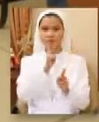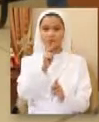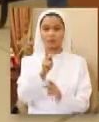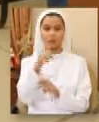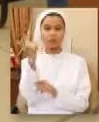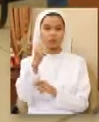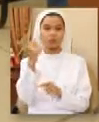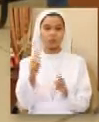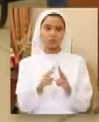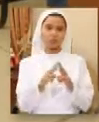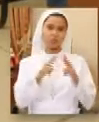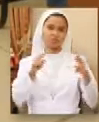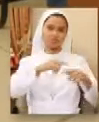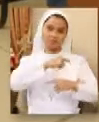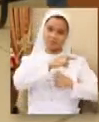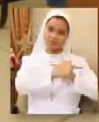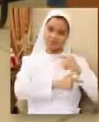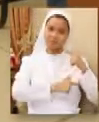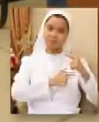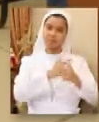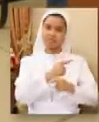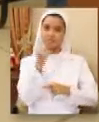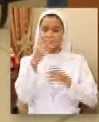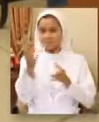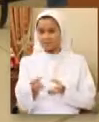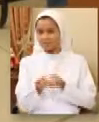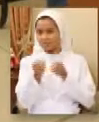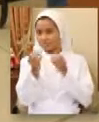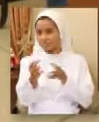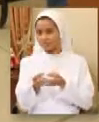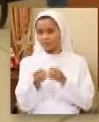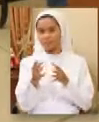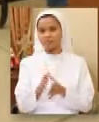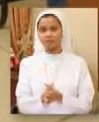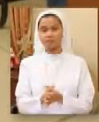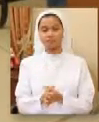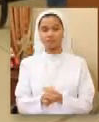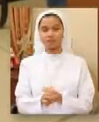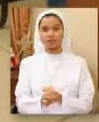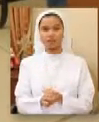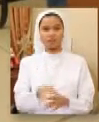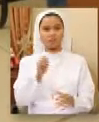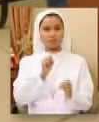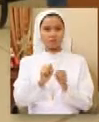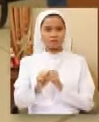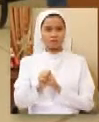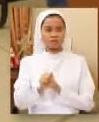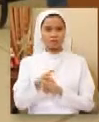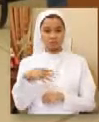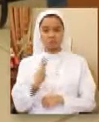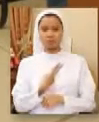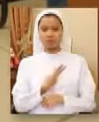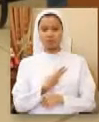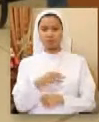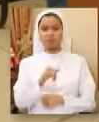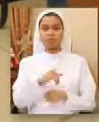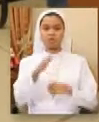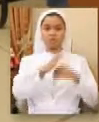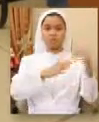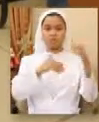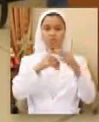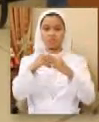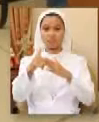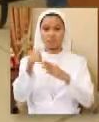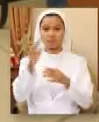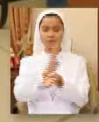Oh, oh, yes, very generous sila. Talaga, parang, and I always say that, sabi ko, pinagaganda natin ang bahay natin, di ba? We spend a